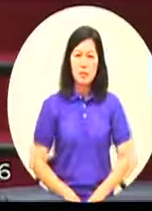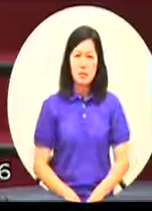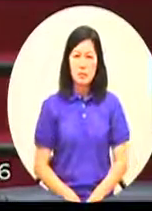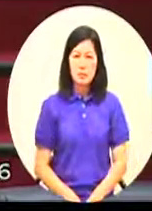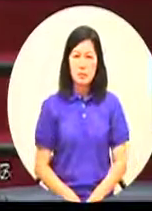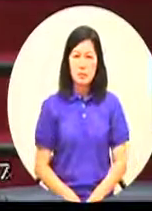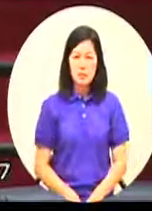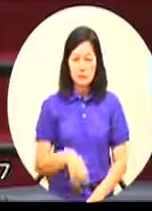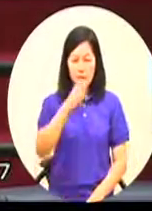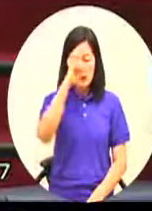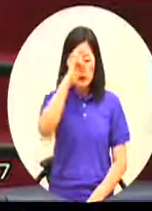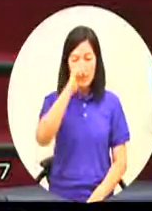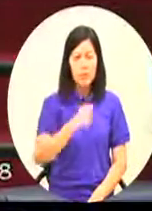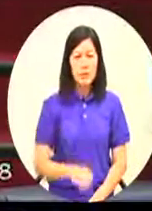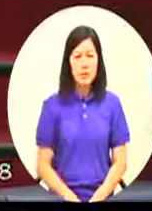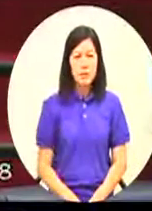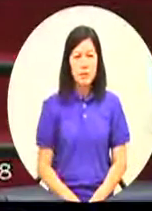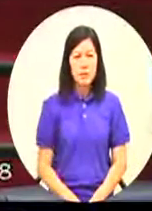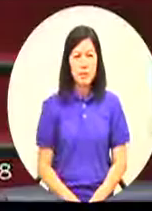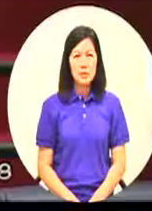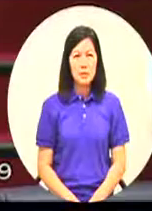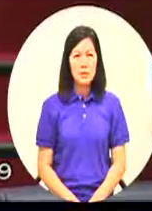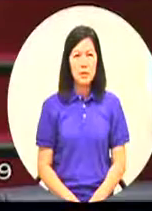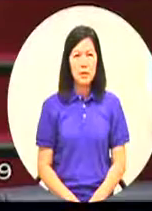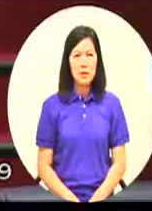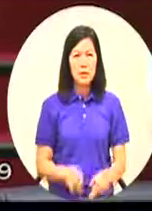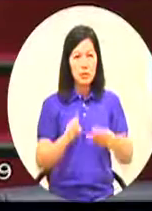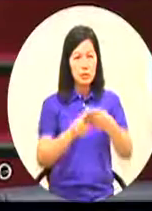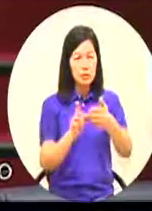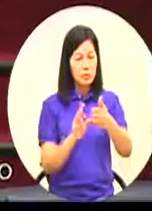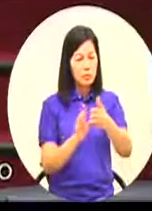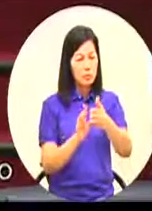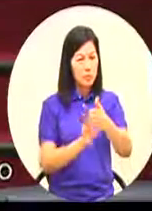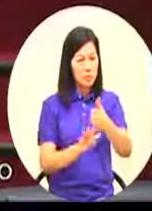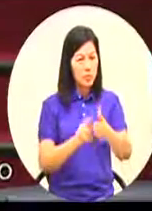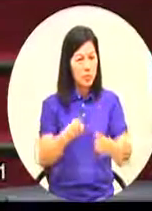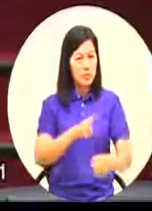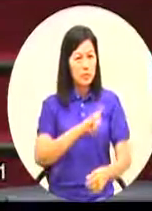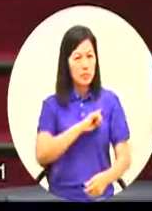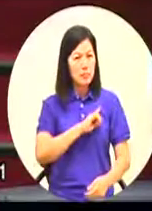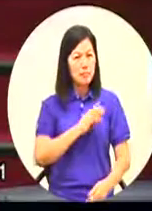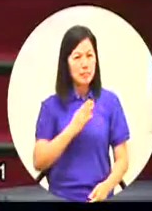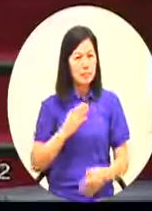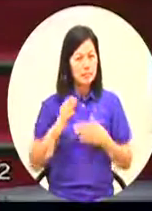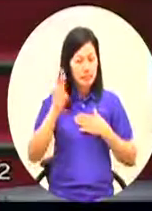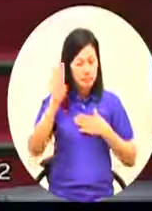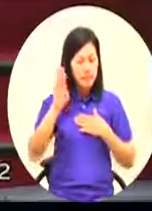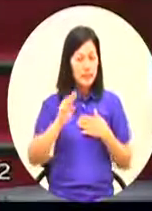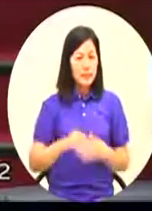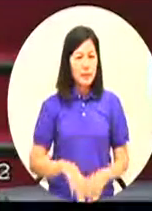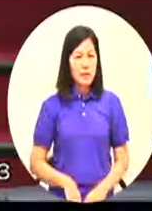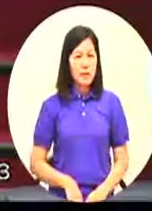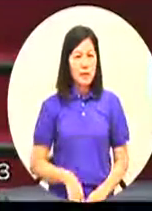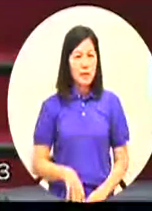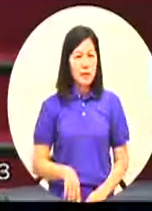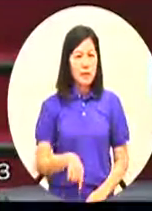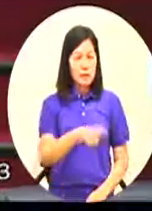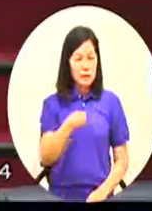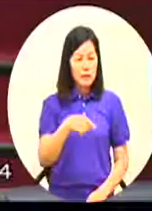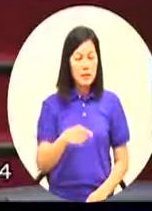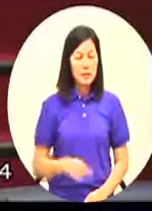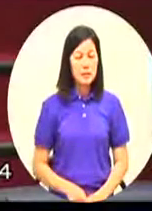我希望谷仲主委，你摸摸你的良心，你这样子，你这样的